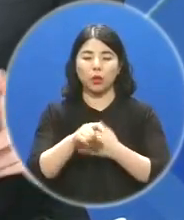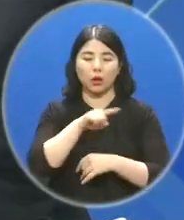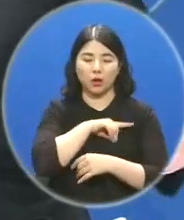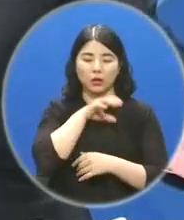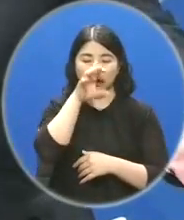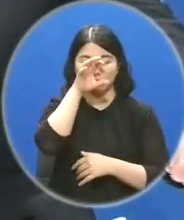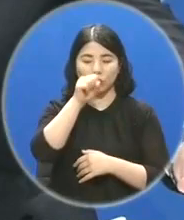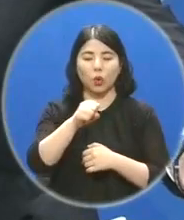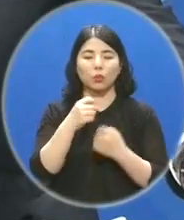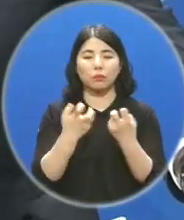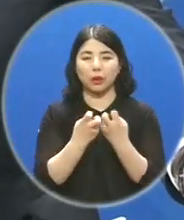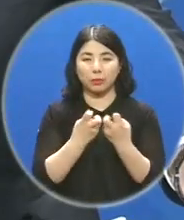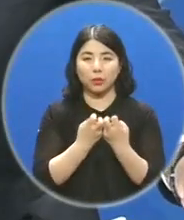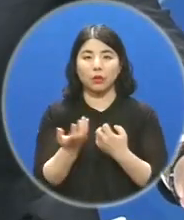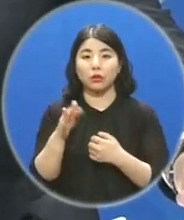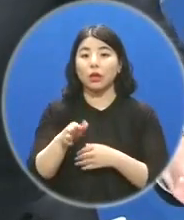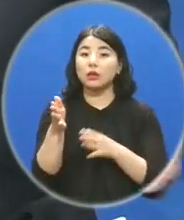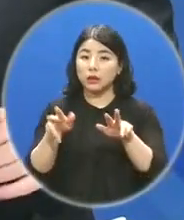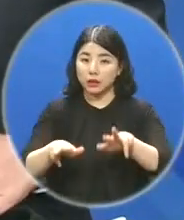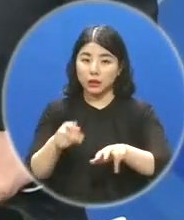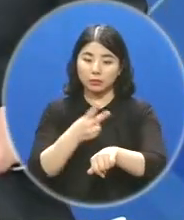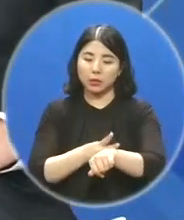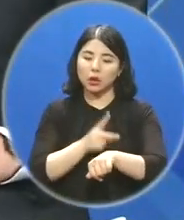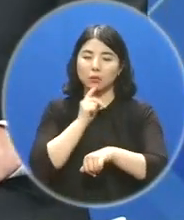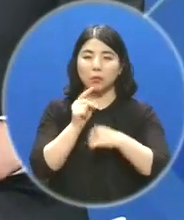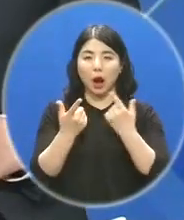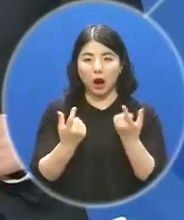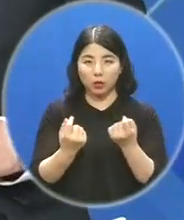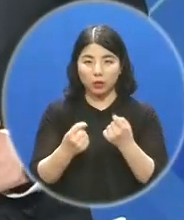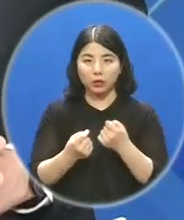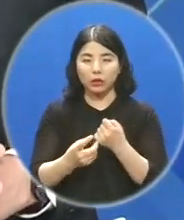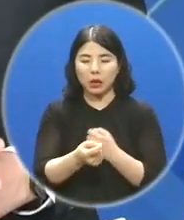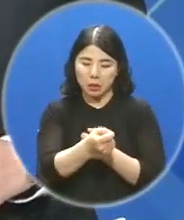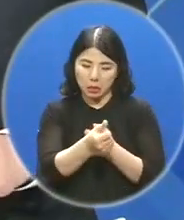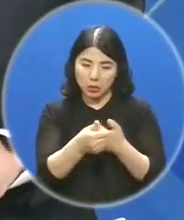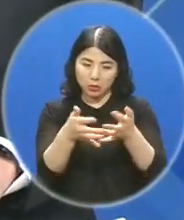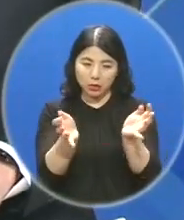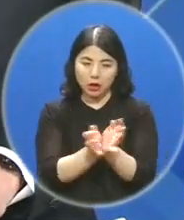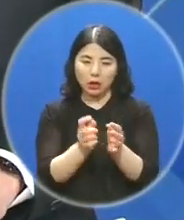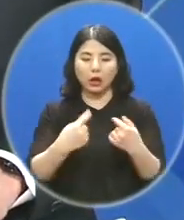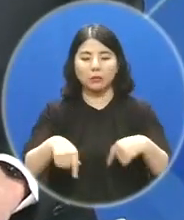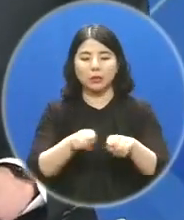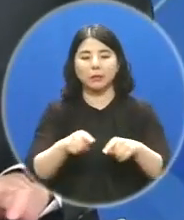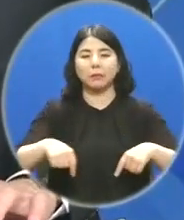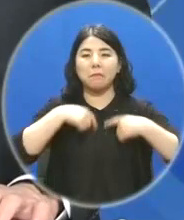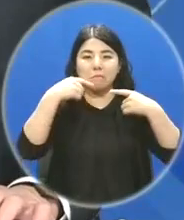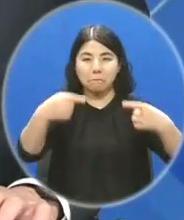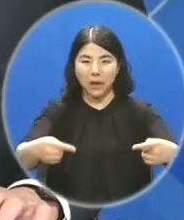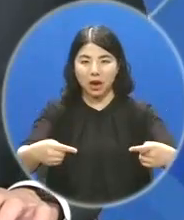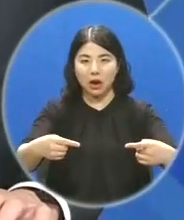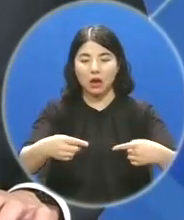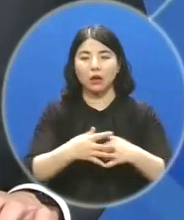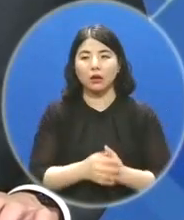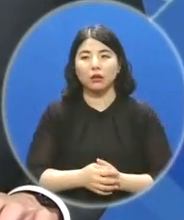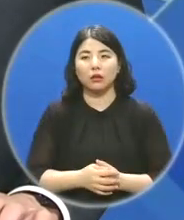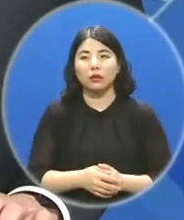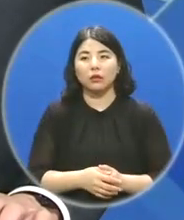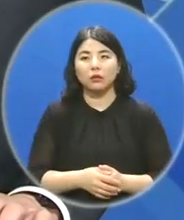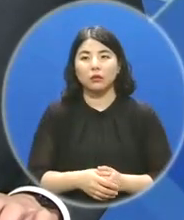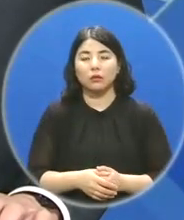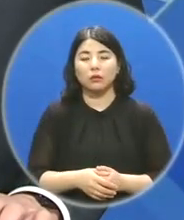방법이고 네. 좋은데요. 그 지금 교수님께서 말씀하신 것처럼 그렇게 되면 이제 소수당도 같이 참여를 합니다. 네. 소수당도 같이 참여를 하다 보면